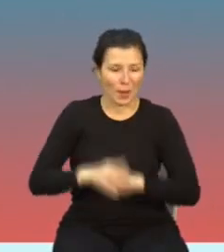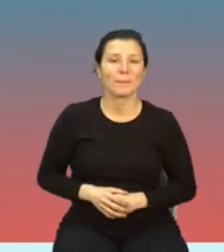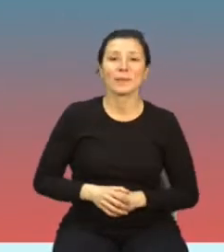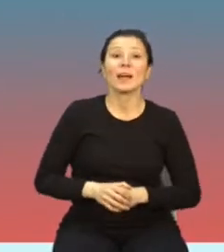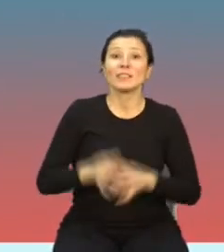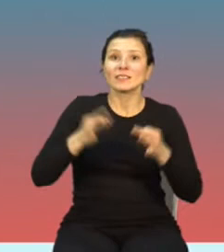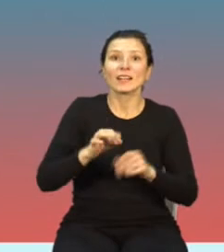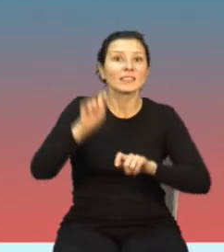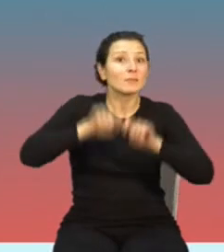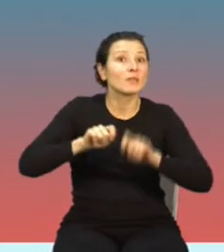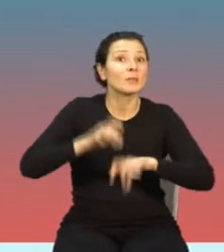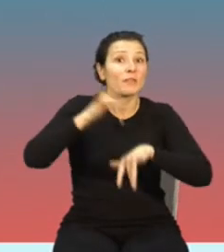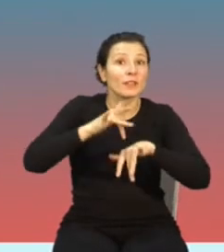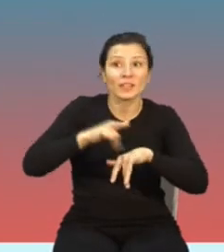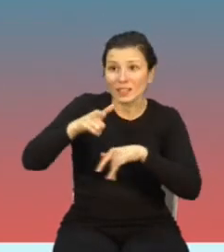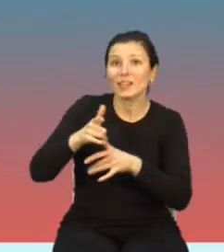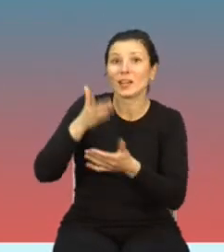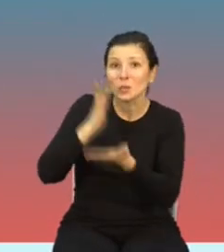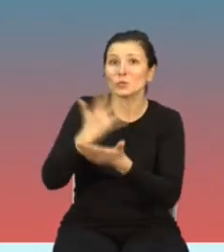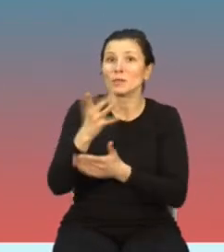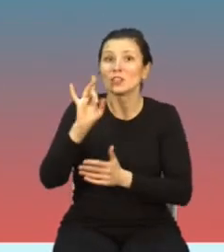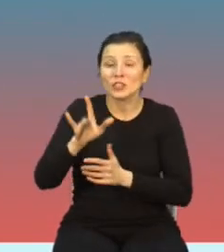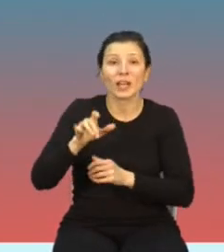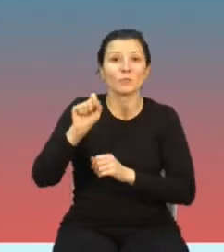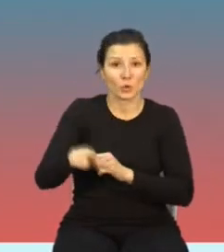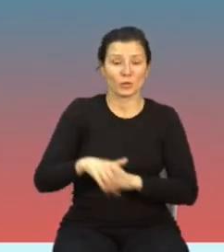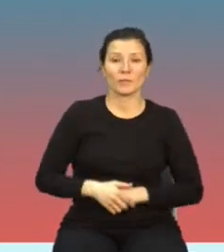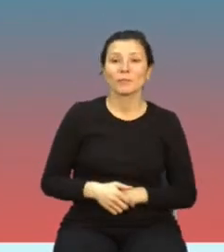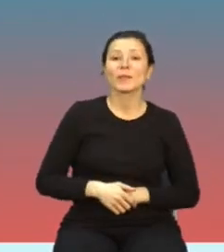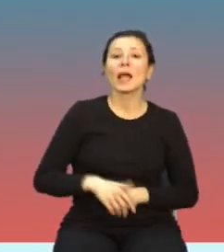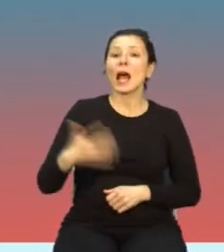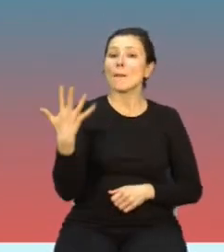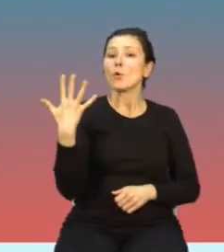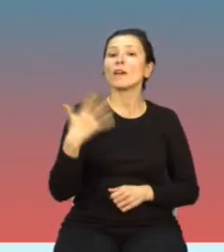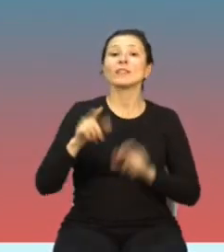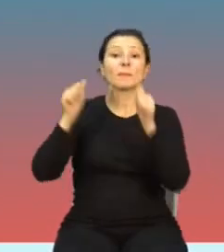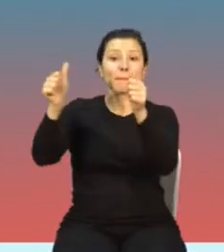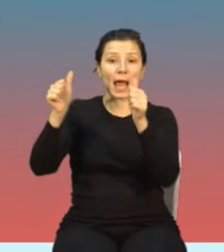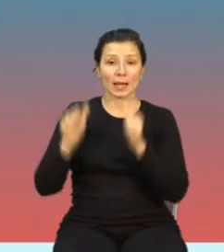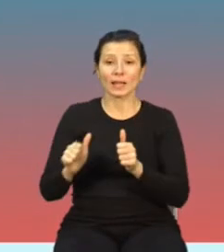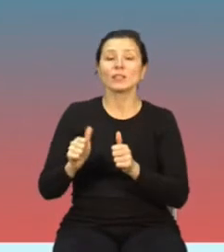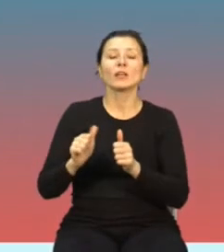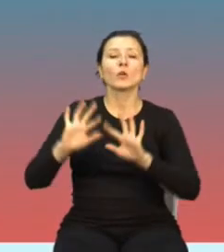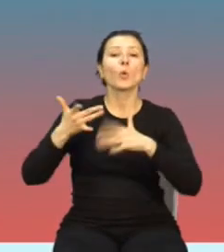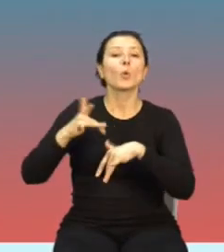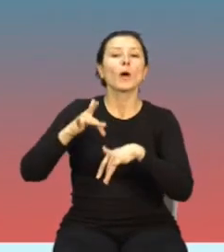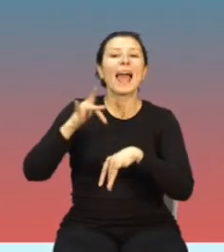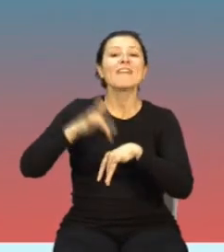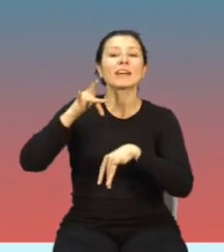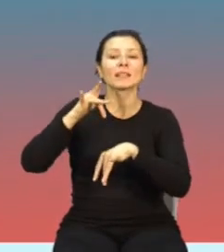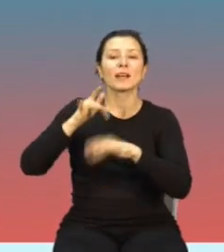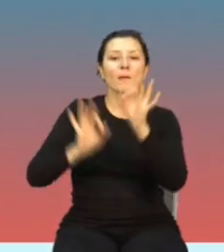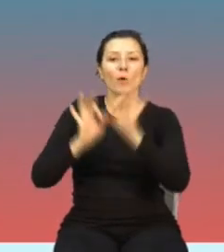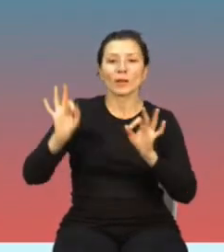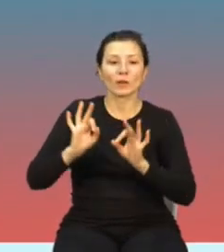uwzględnieniem 5G. I po prawej widzimy plakat. Jest to plakat, który jest wynikiem pomiarów wykonanych w ramach